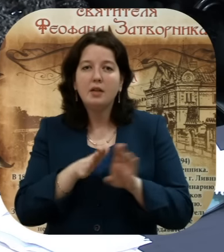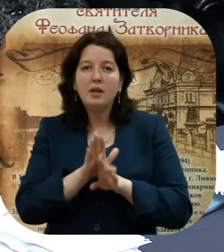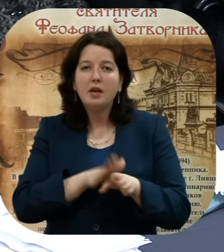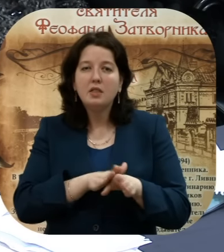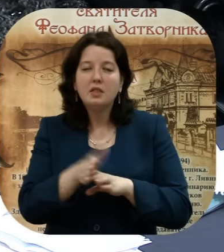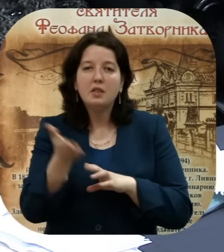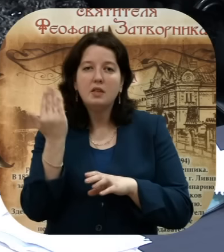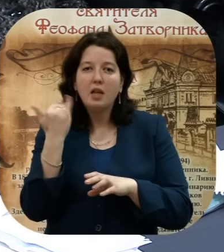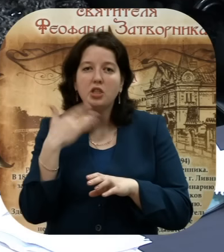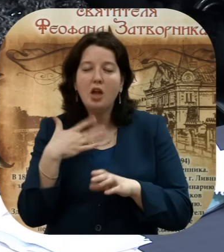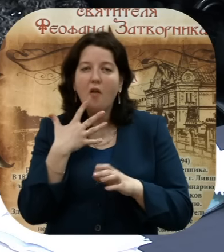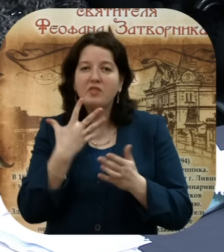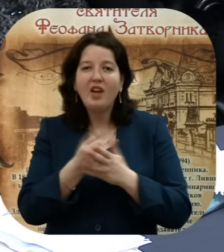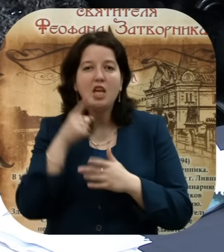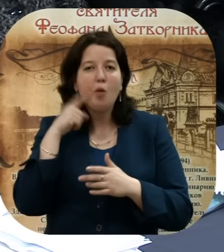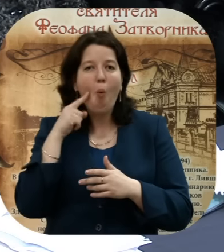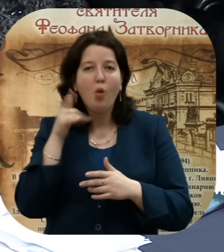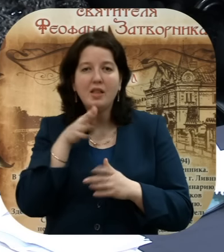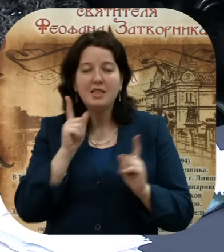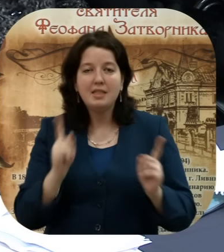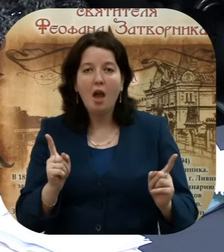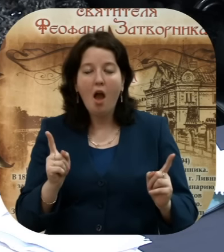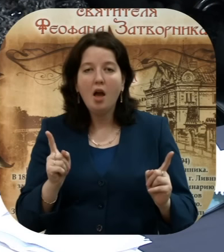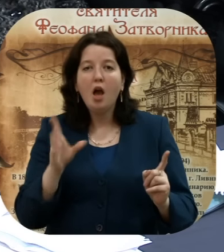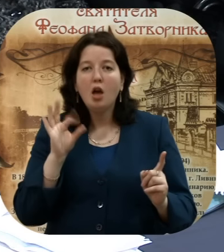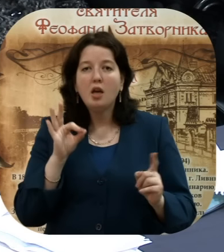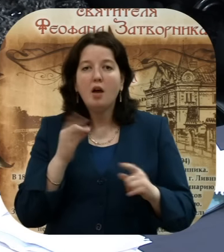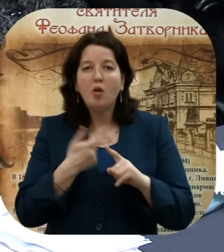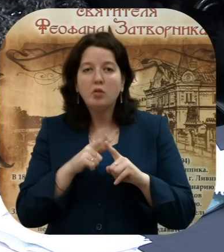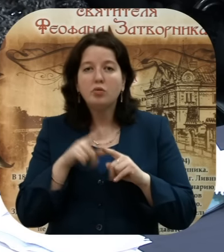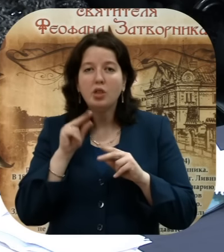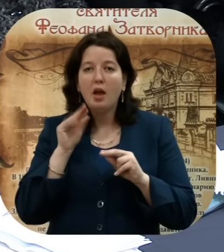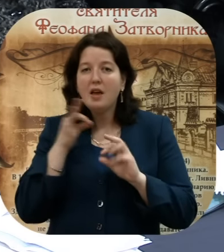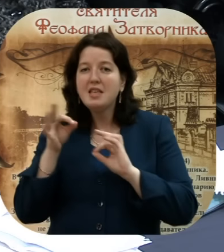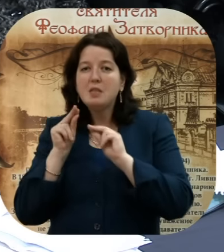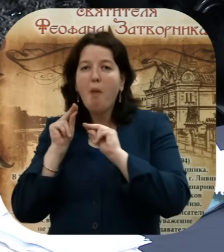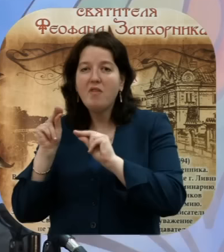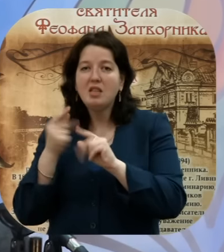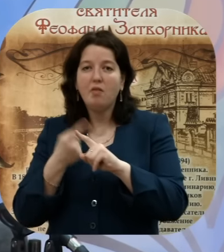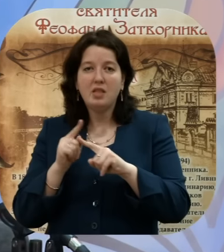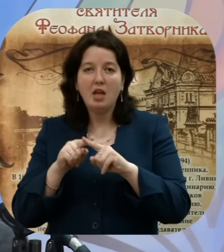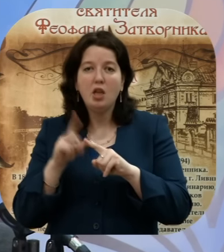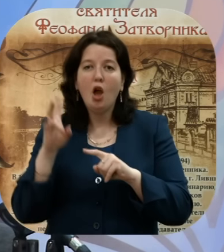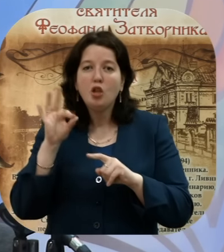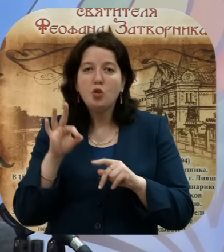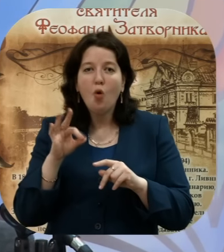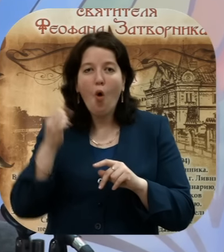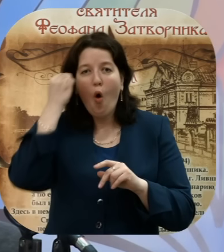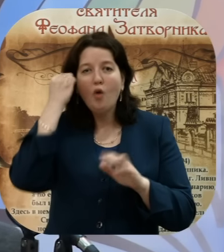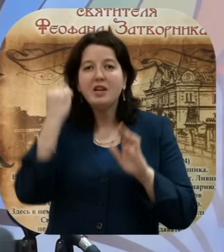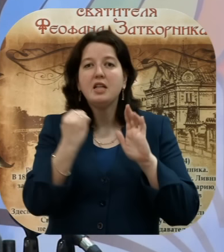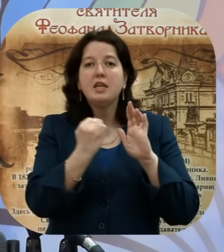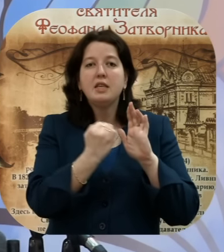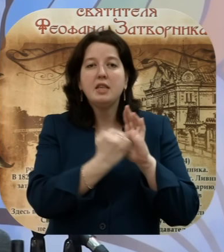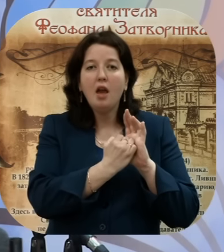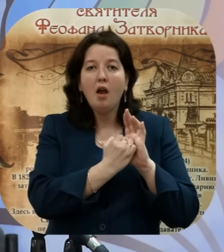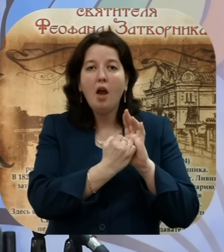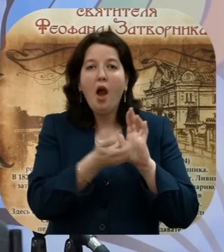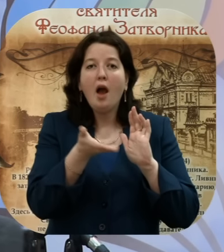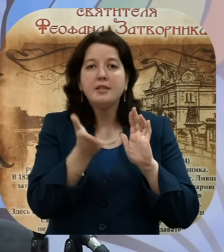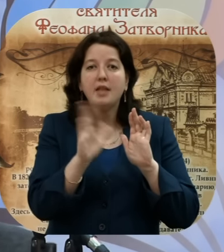уже исповедовался в них, но они все равно остаются в его душе? А почему это молодость? А может, и не